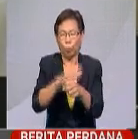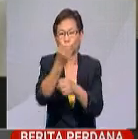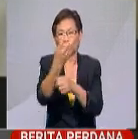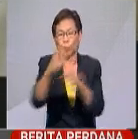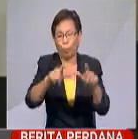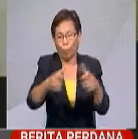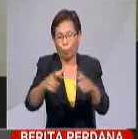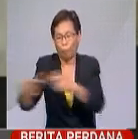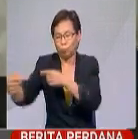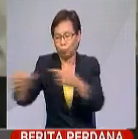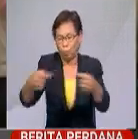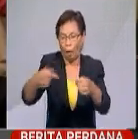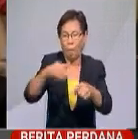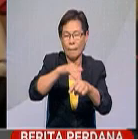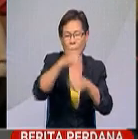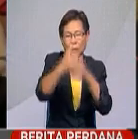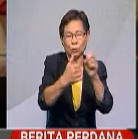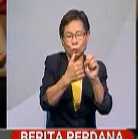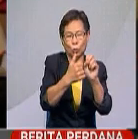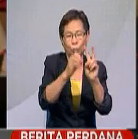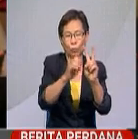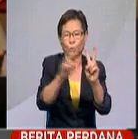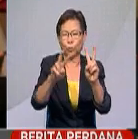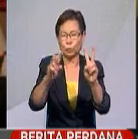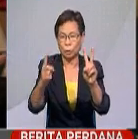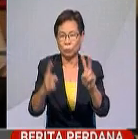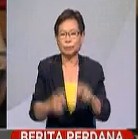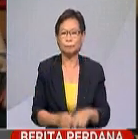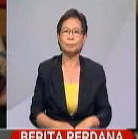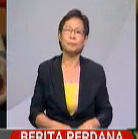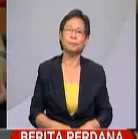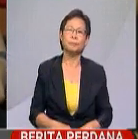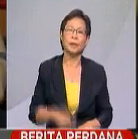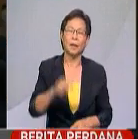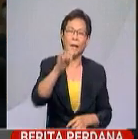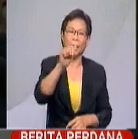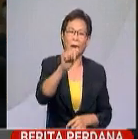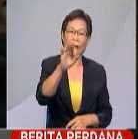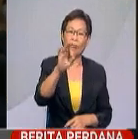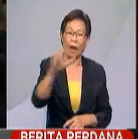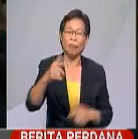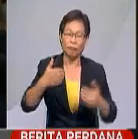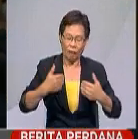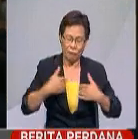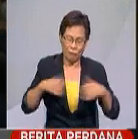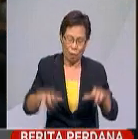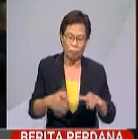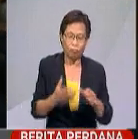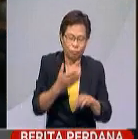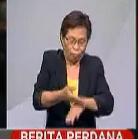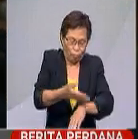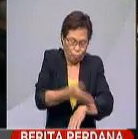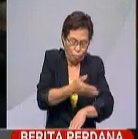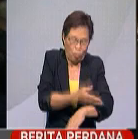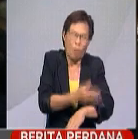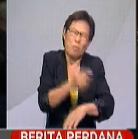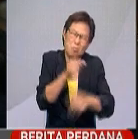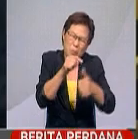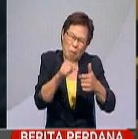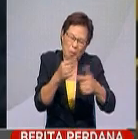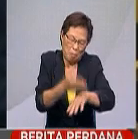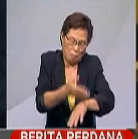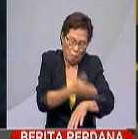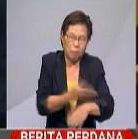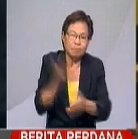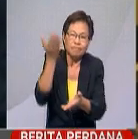12 pasukan yang akan bersaing pada 2021. Dalam pada itu, AFL turut melakukan beberapa penambahbaikan